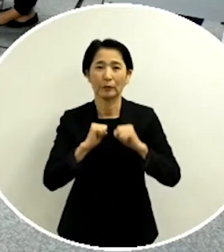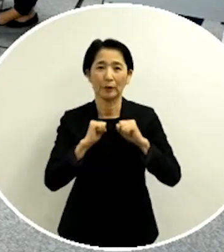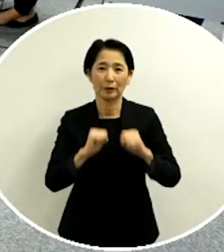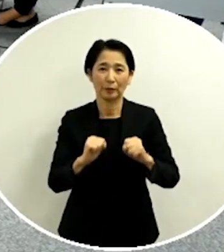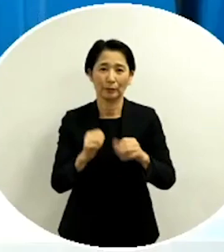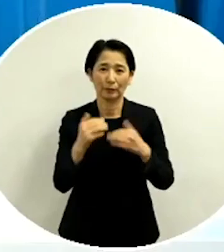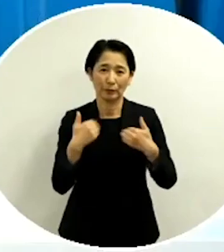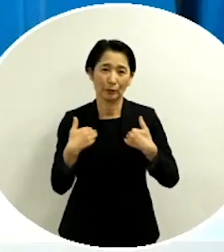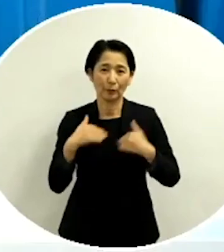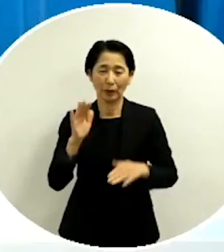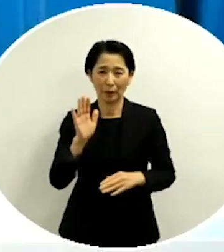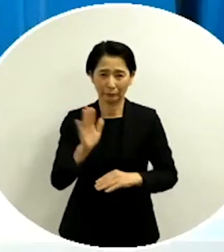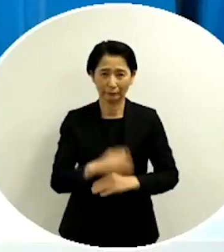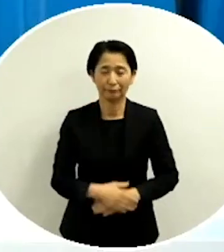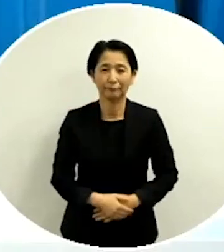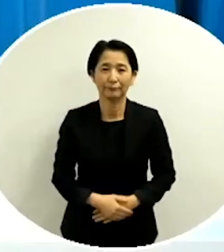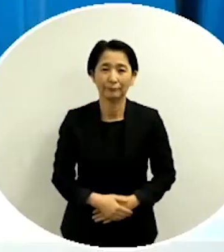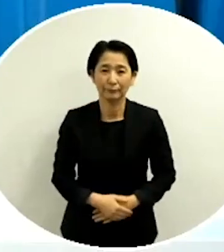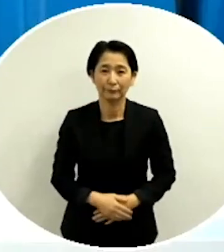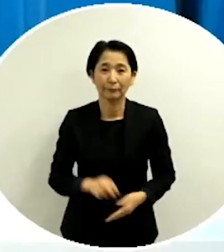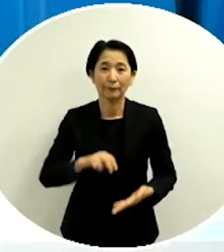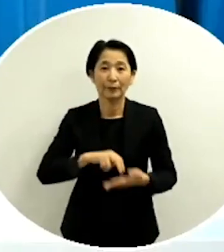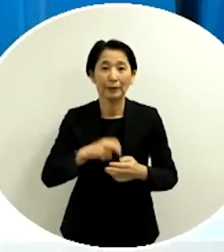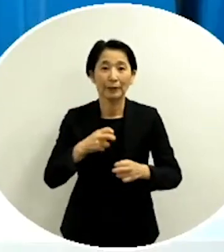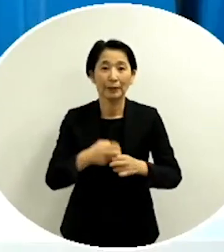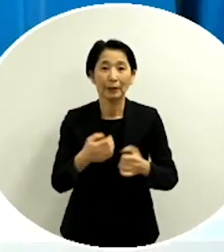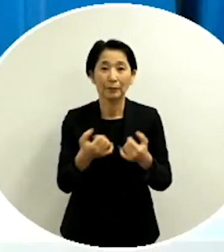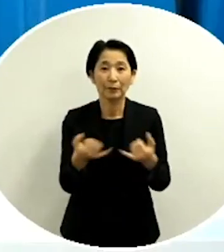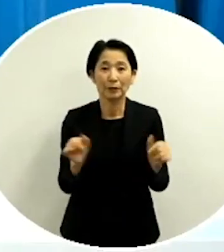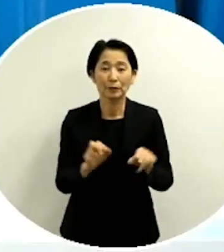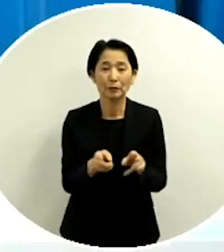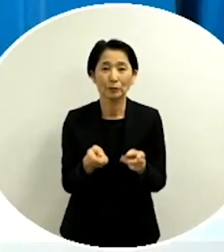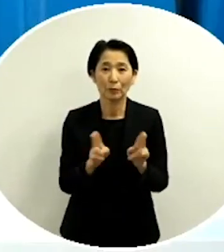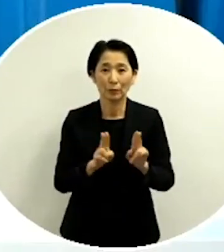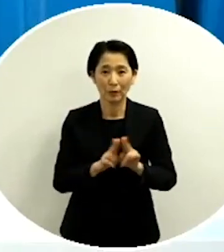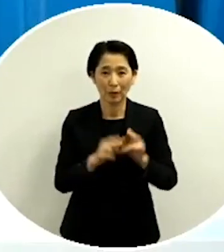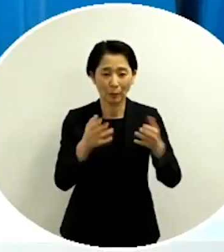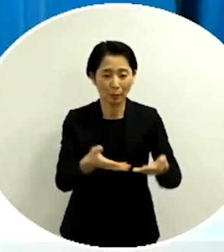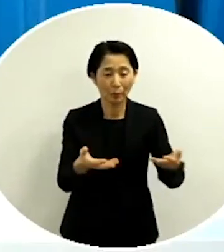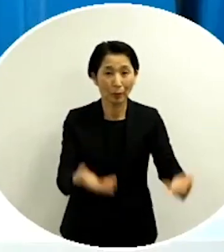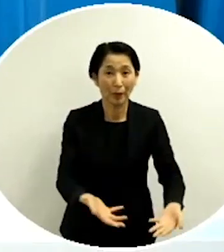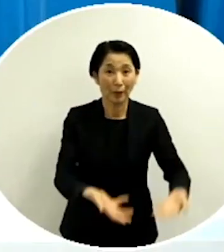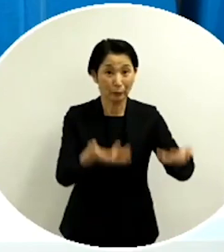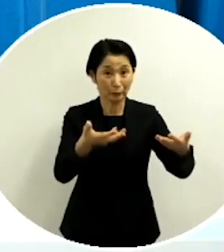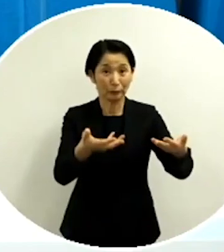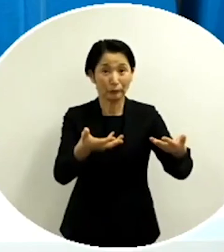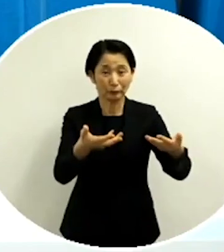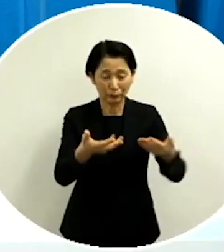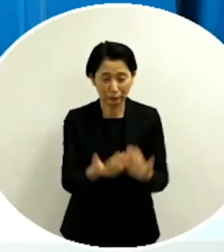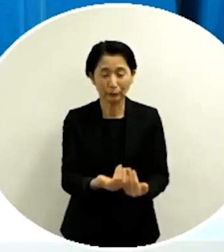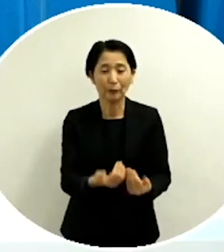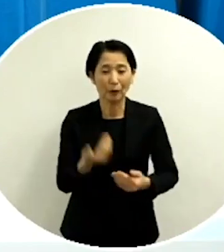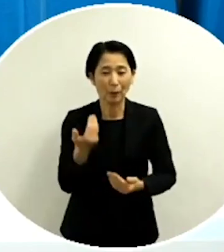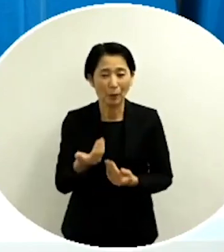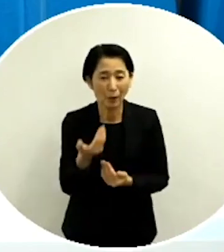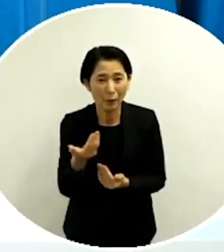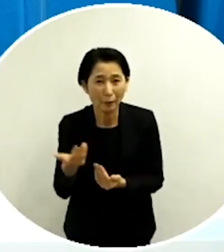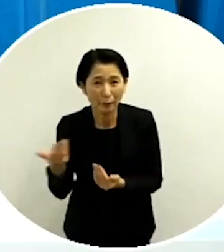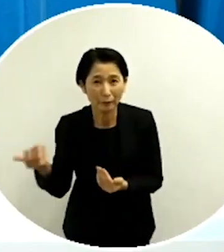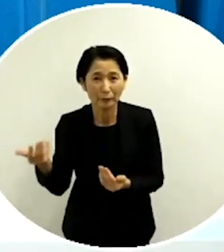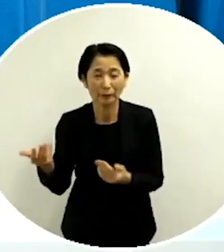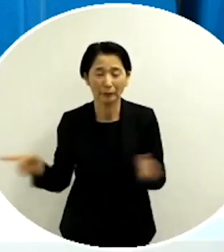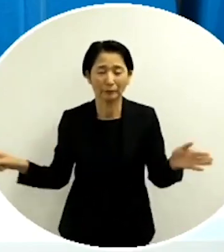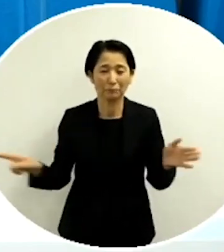いますあの一件民主党がこれまで様々ボトムアップとが草の根と言ってきたこれはもう4年経ってるわけです